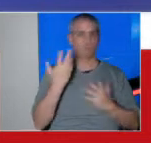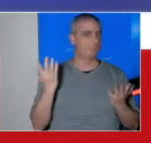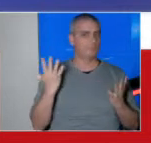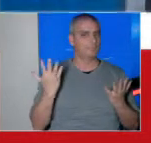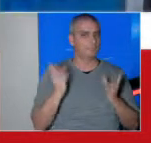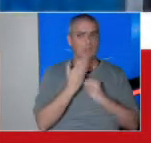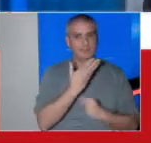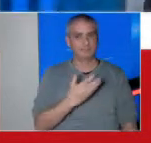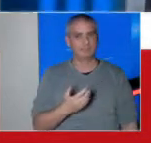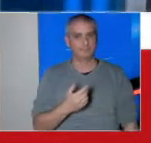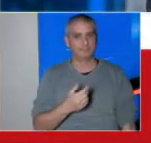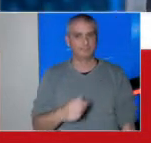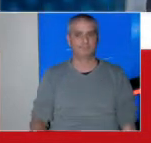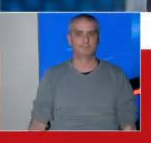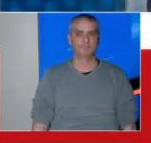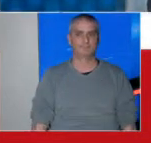מה איתה?